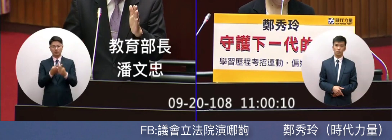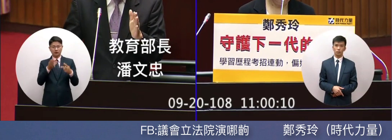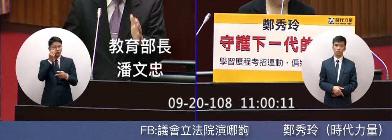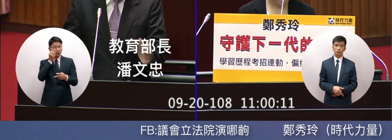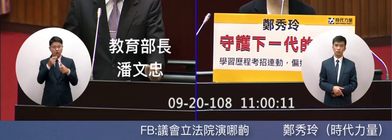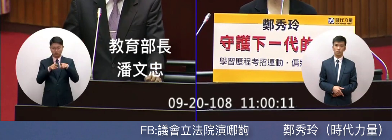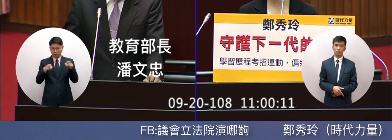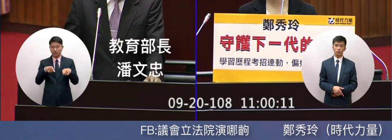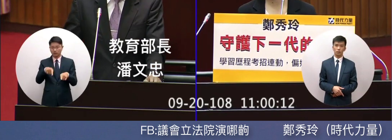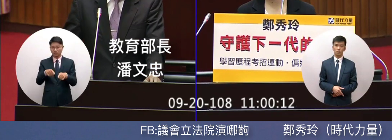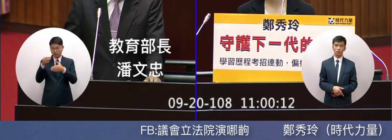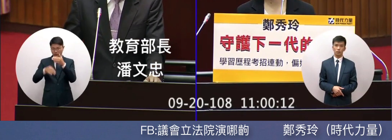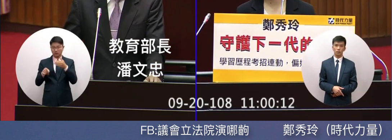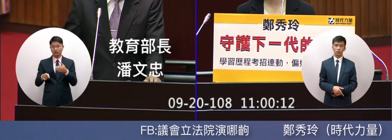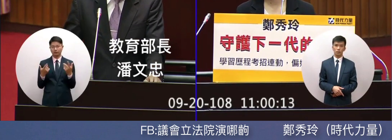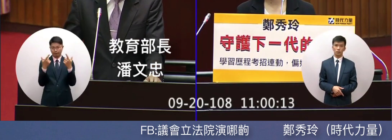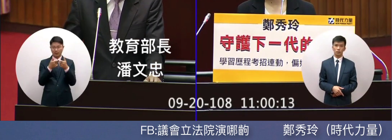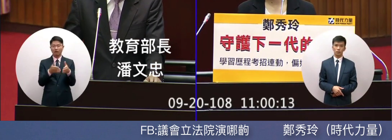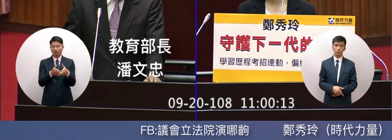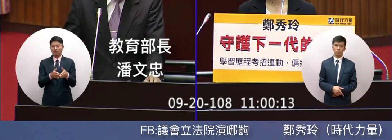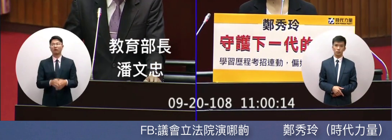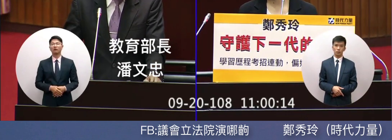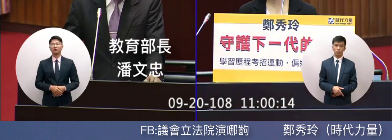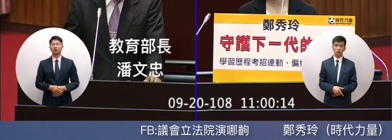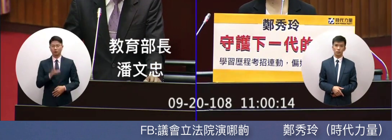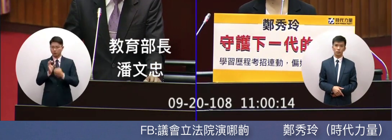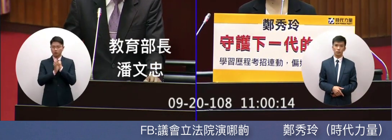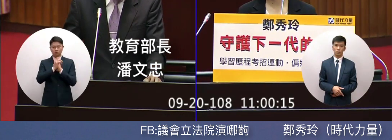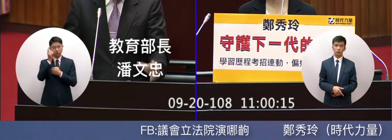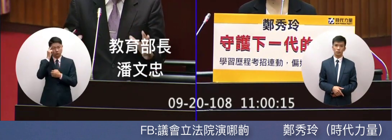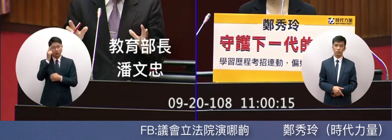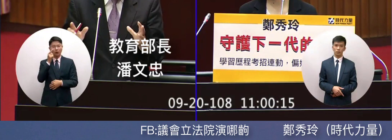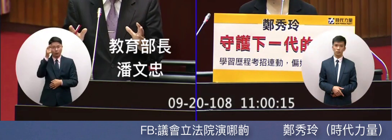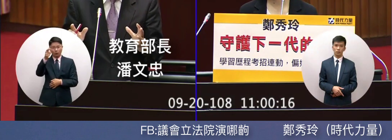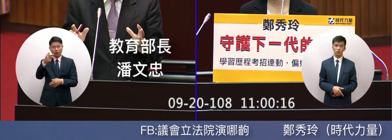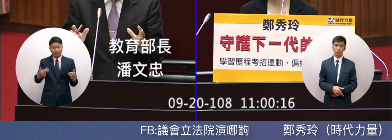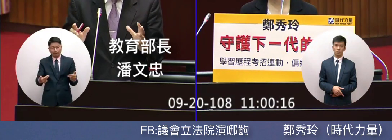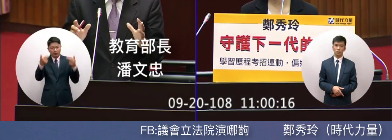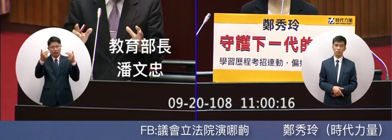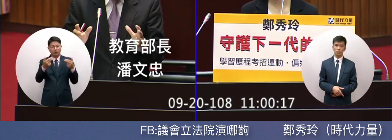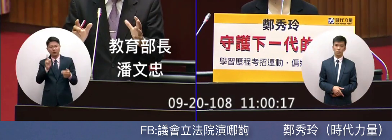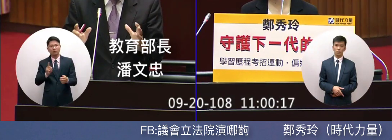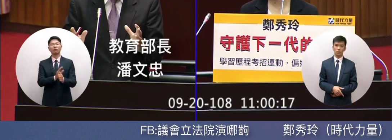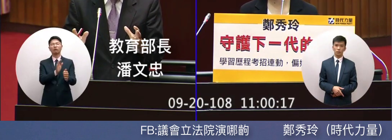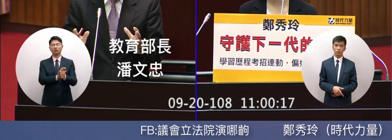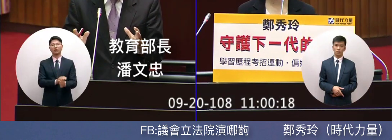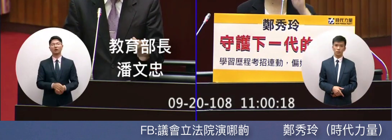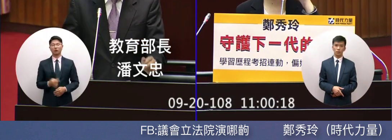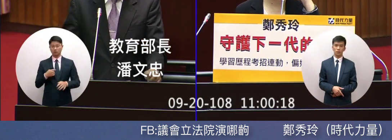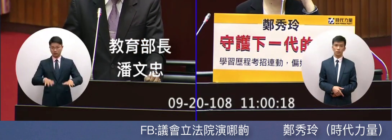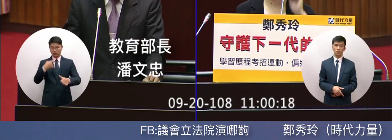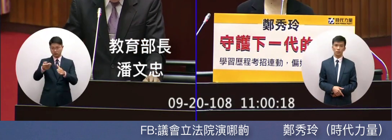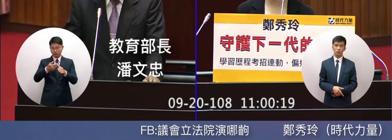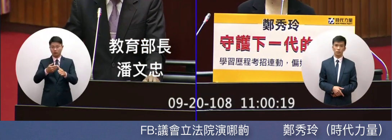下，也能不能考虑用这个远距的这个方式啊来辅助，这些都是在考量。那教育部也在着手